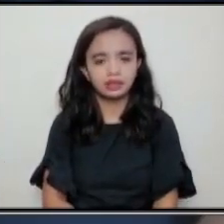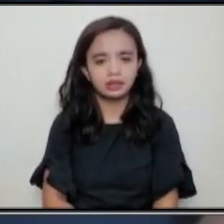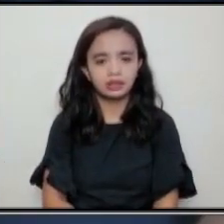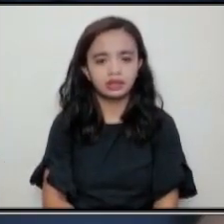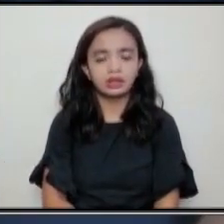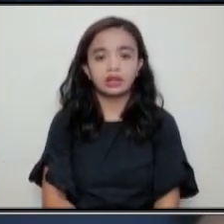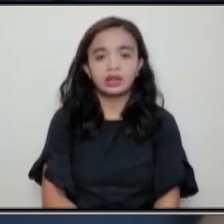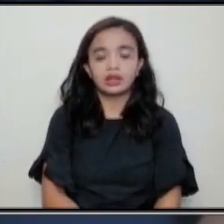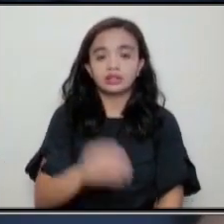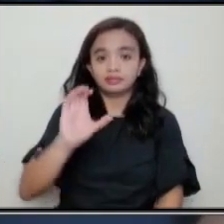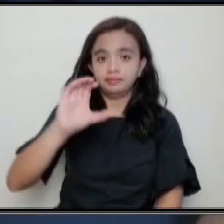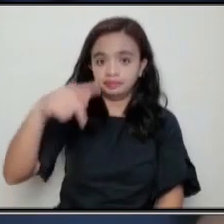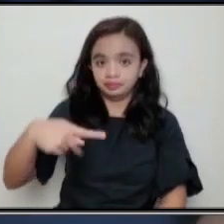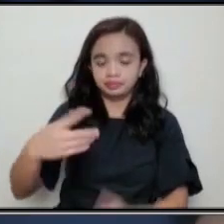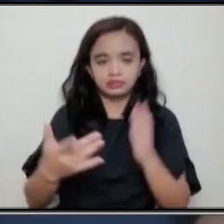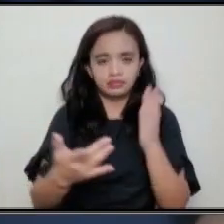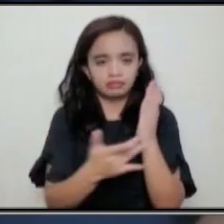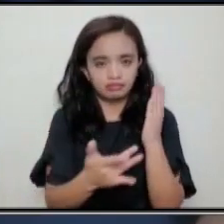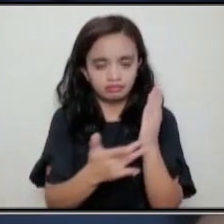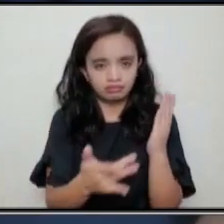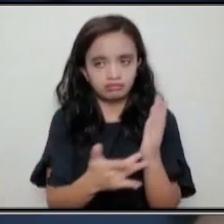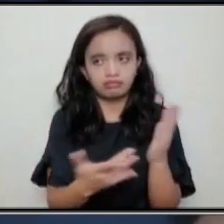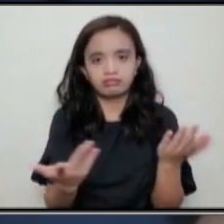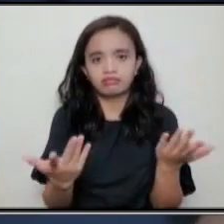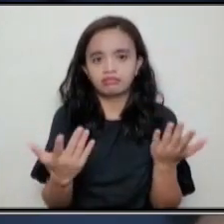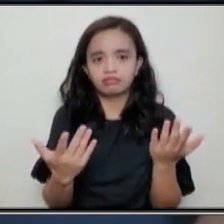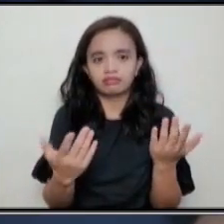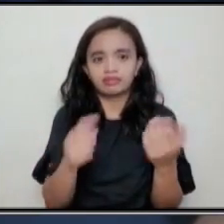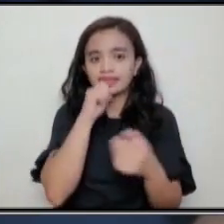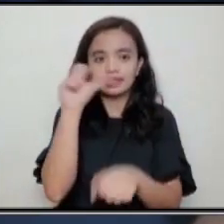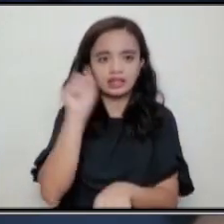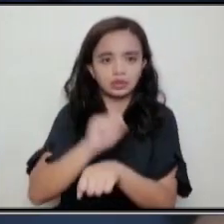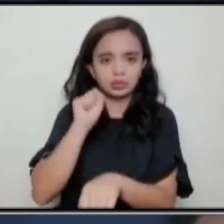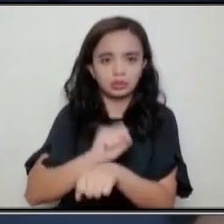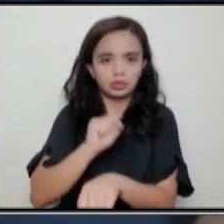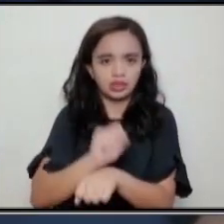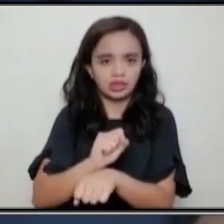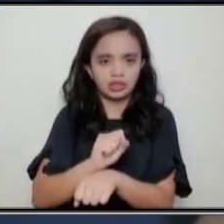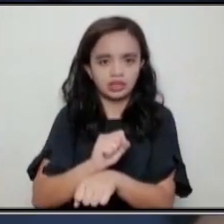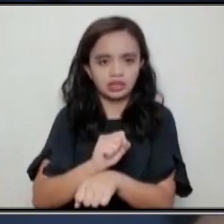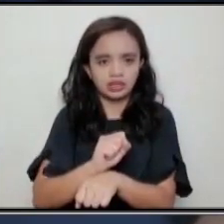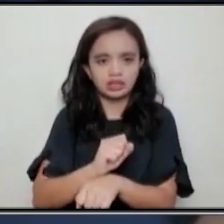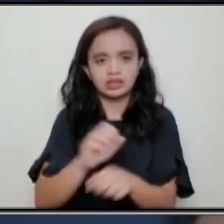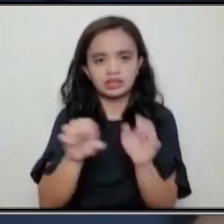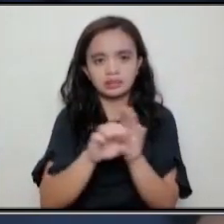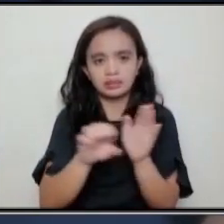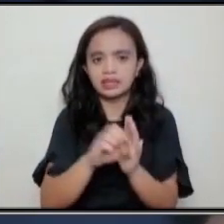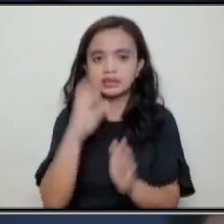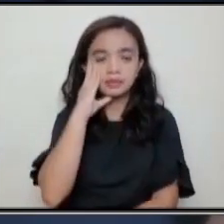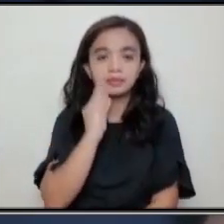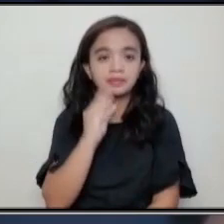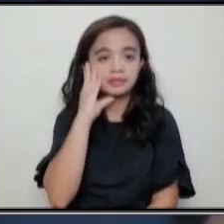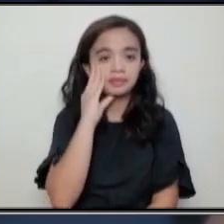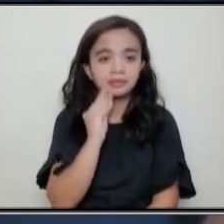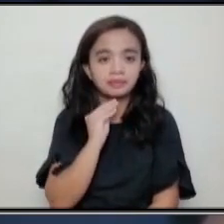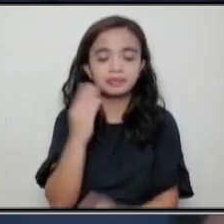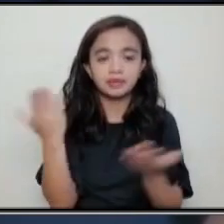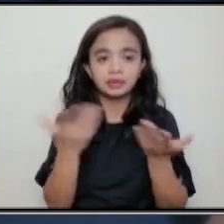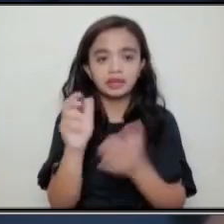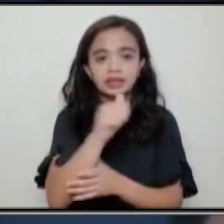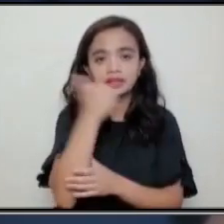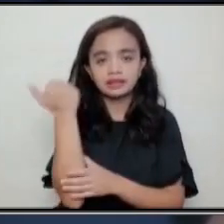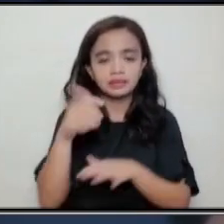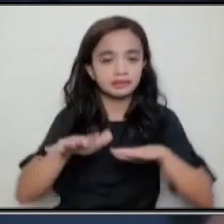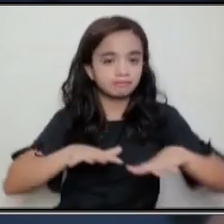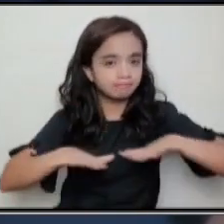o yung cellphones natin, hindi yan gagana ng normal, kagaya nung naranasan natin sa mga ibang lindol. Ano?